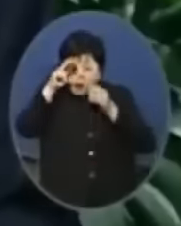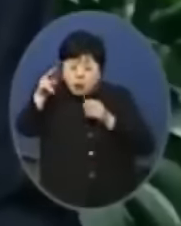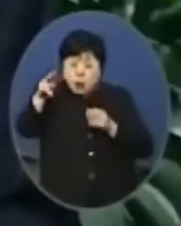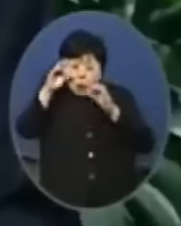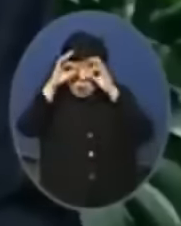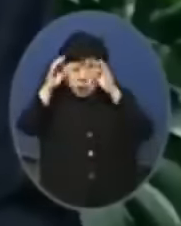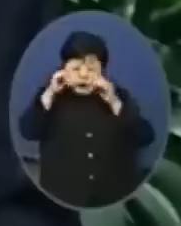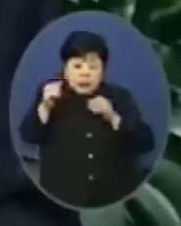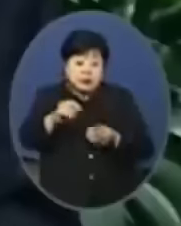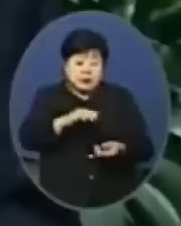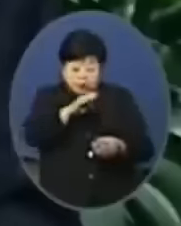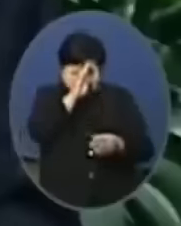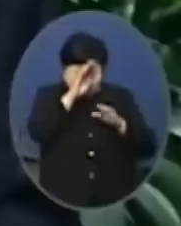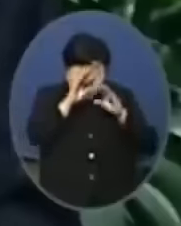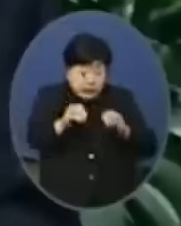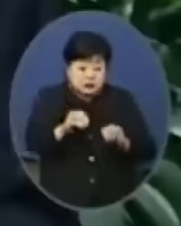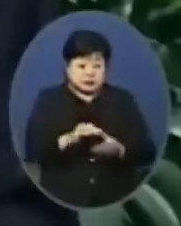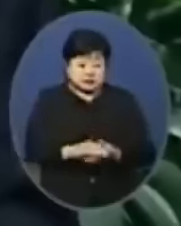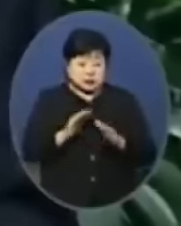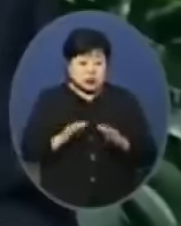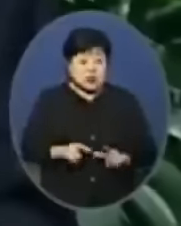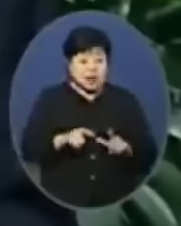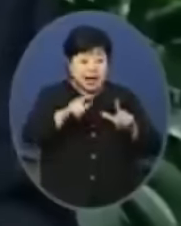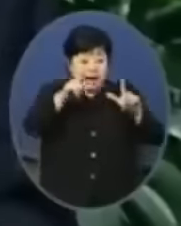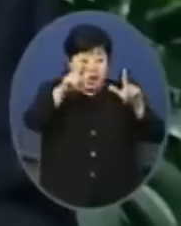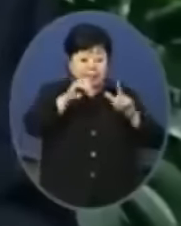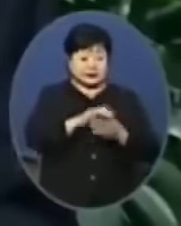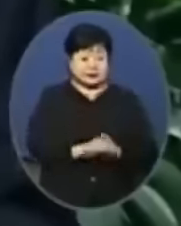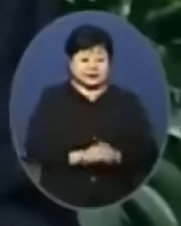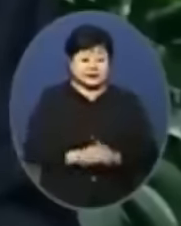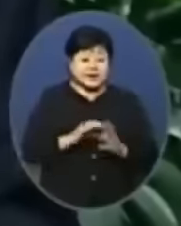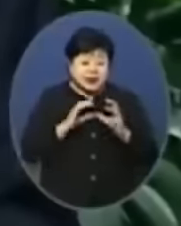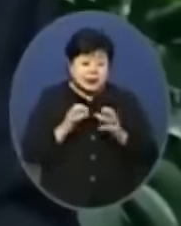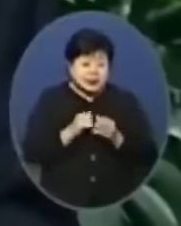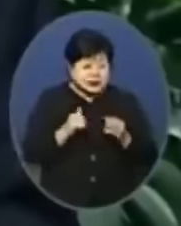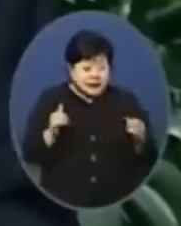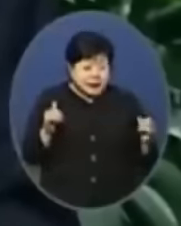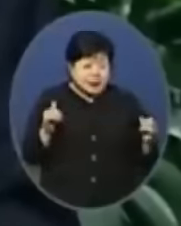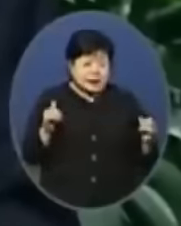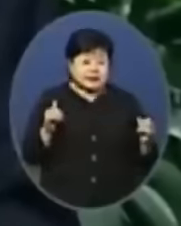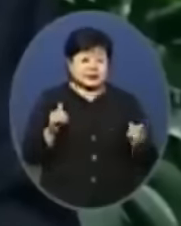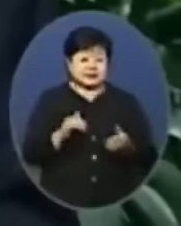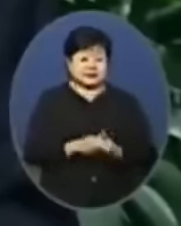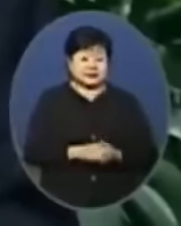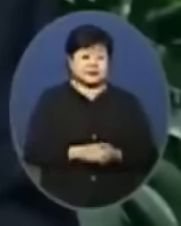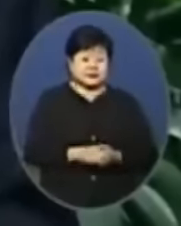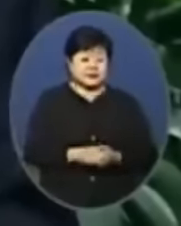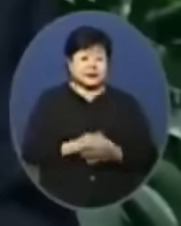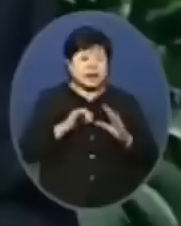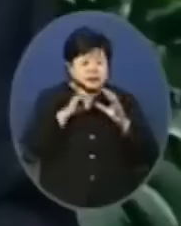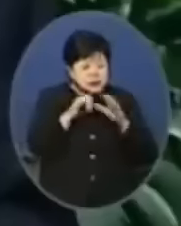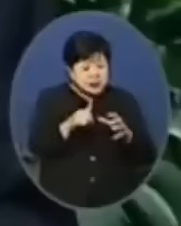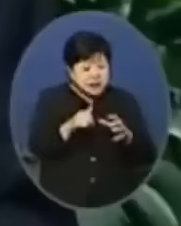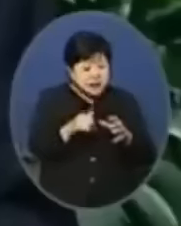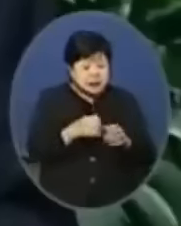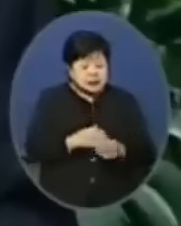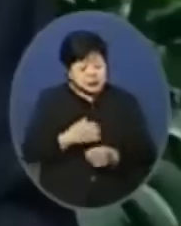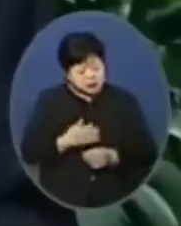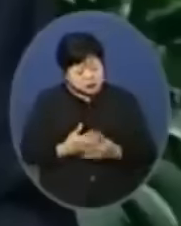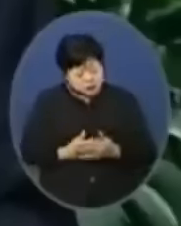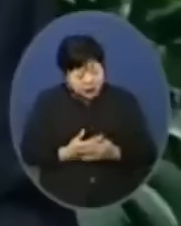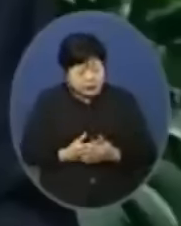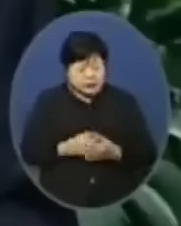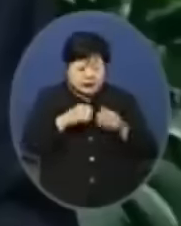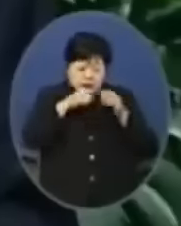다 나았어요. 오늘날 이 세상에 사는 사람들이 세상에 염려, 근심, 불안,